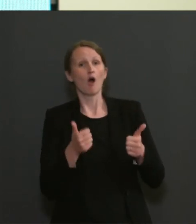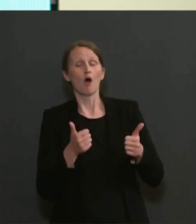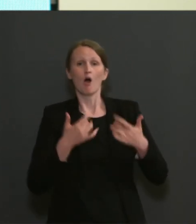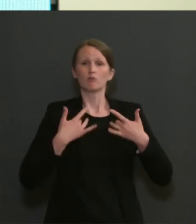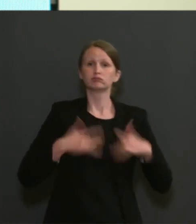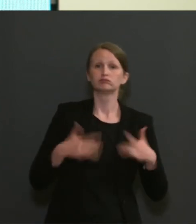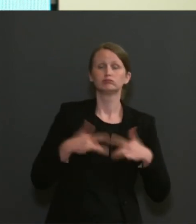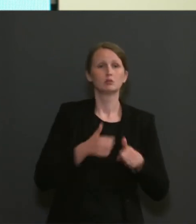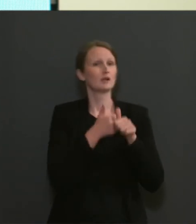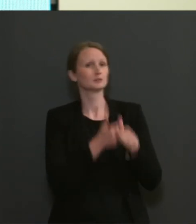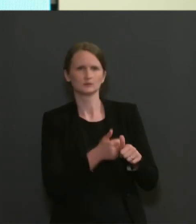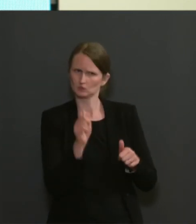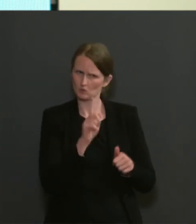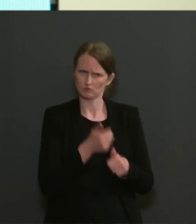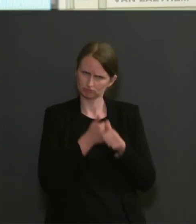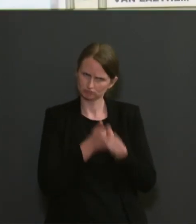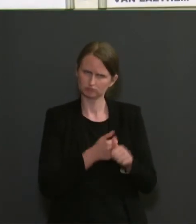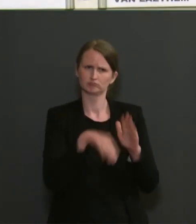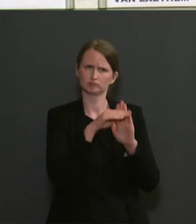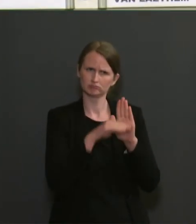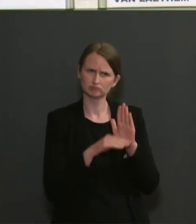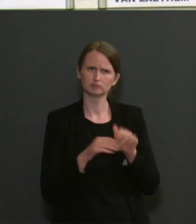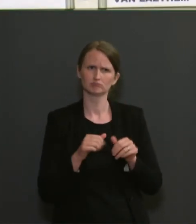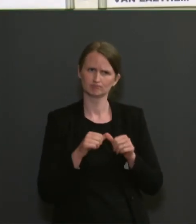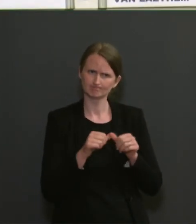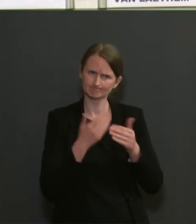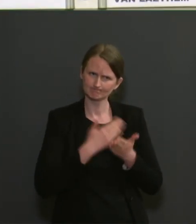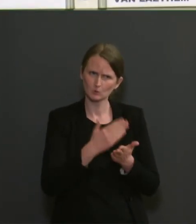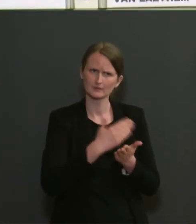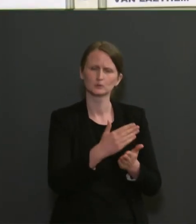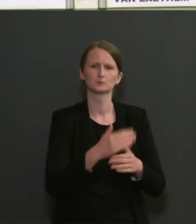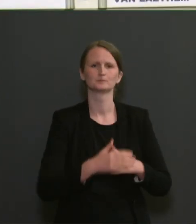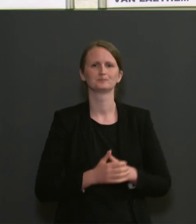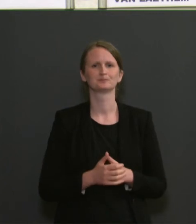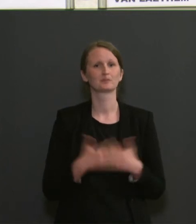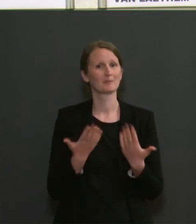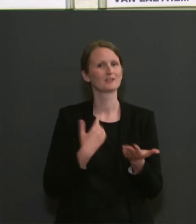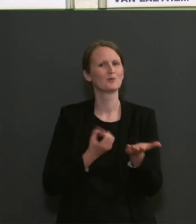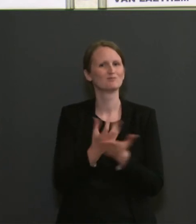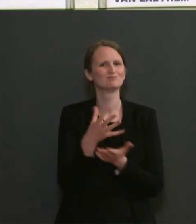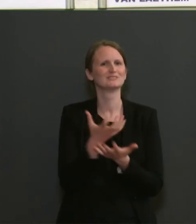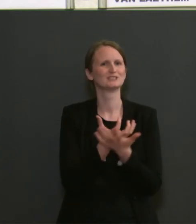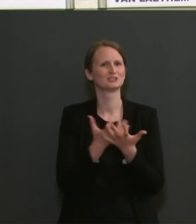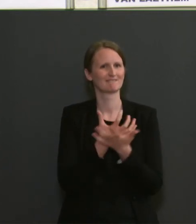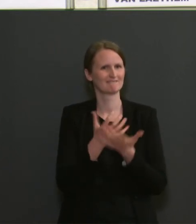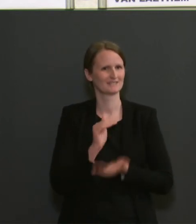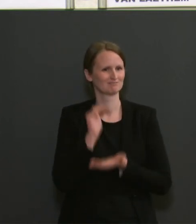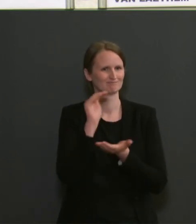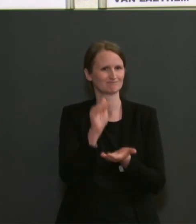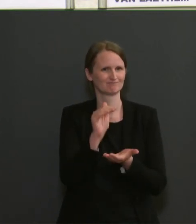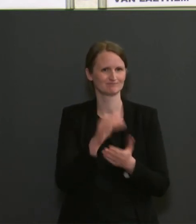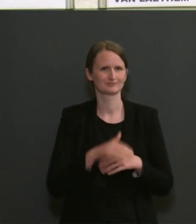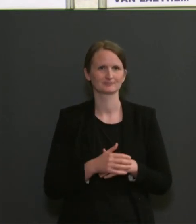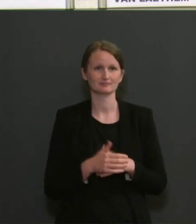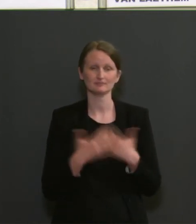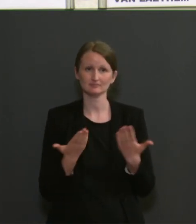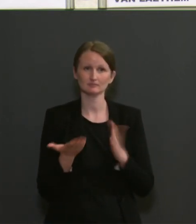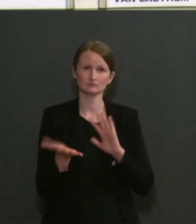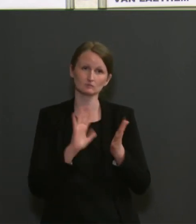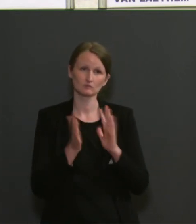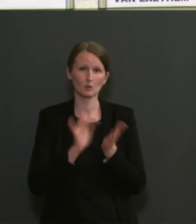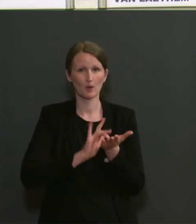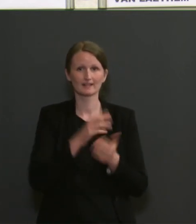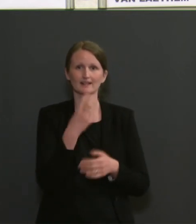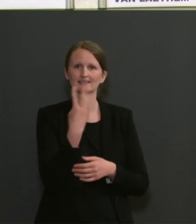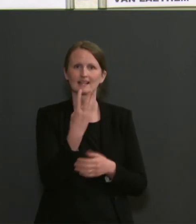Au niveau des chiffres des contaminations, on a eu en moyenne 13 213 nouvelles infections